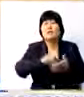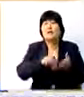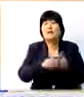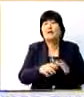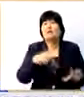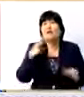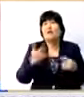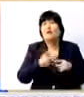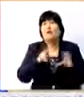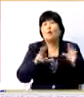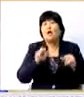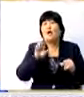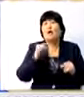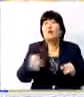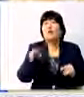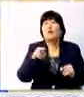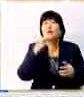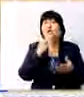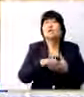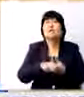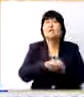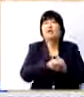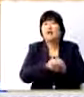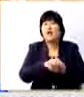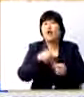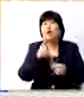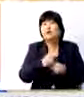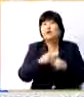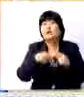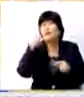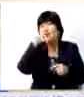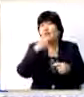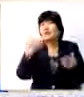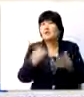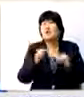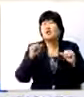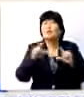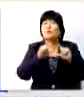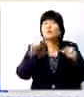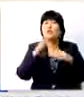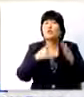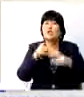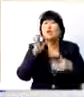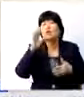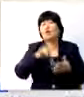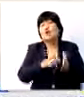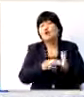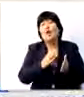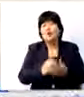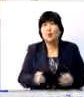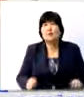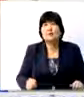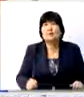жаттығады. Осыны ескерген Абай Дәулет жауапкершілігі шектеулі серіктестігінің басшысы келер жылы жаңа спорт кешенін салуды жоспарлап